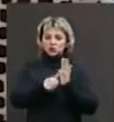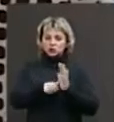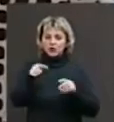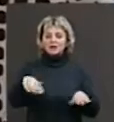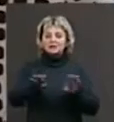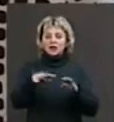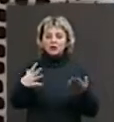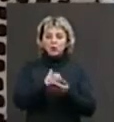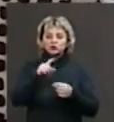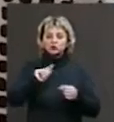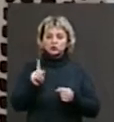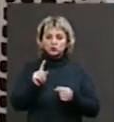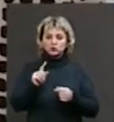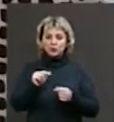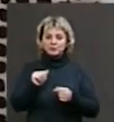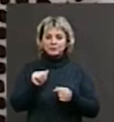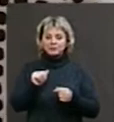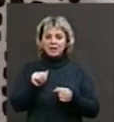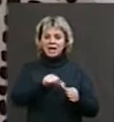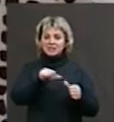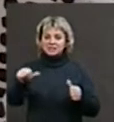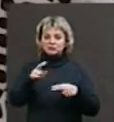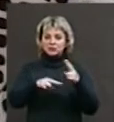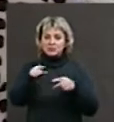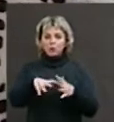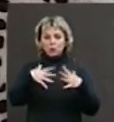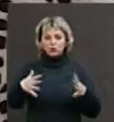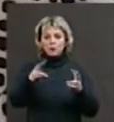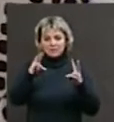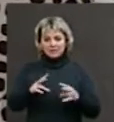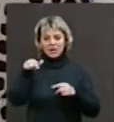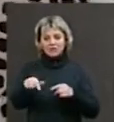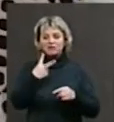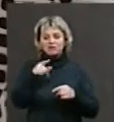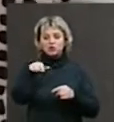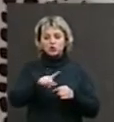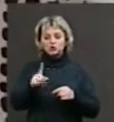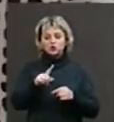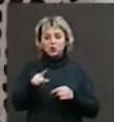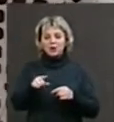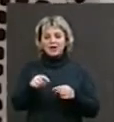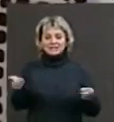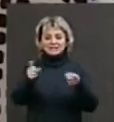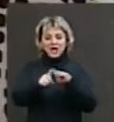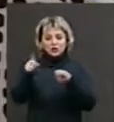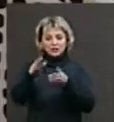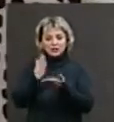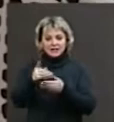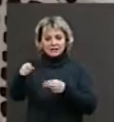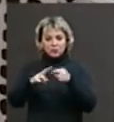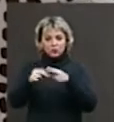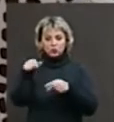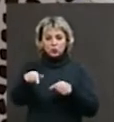Ну, так получилось, что основное здание больше пострадало. Хотя вы видели, что стяжки есть и на